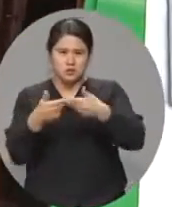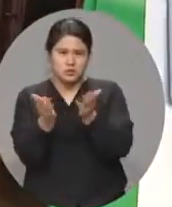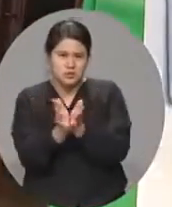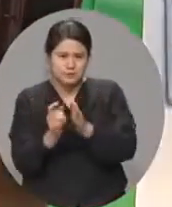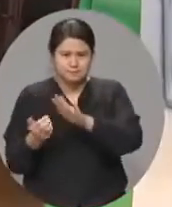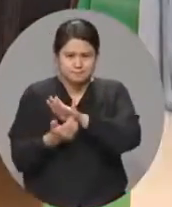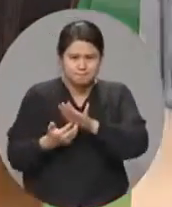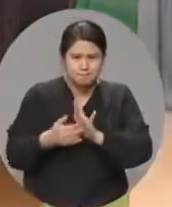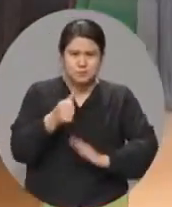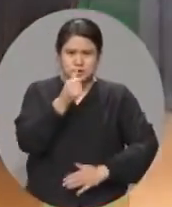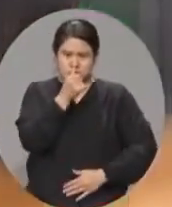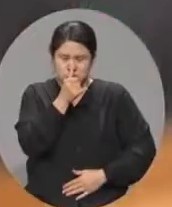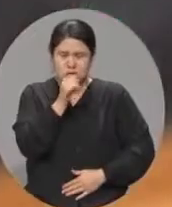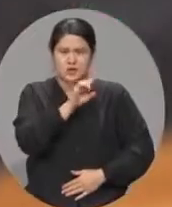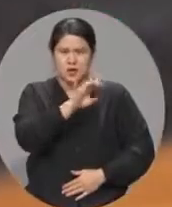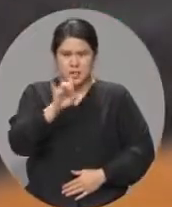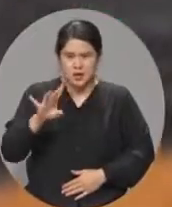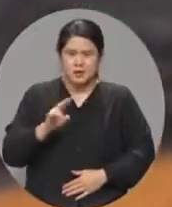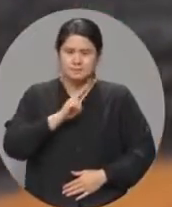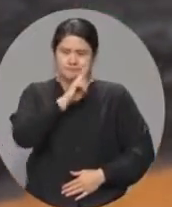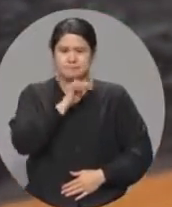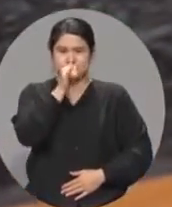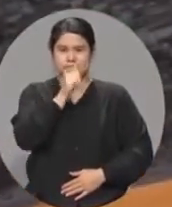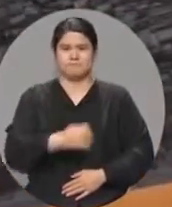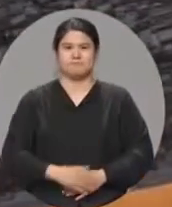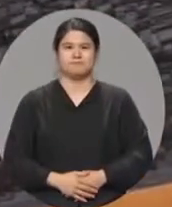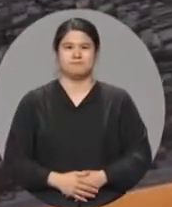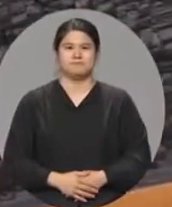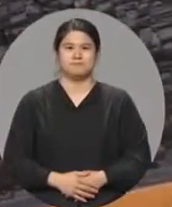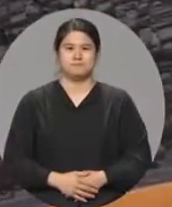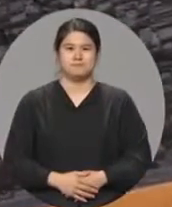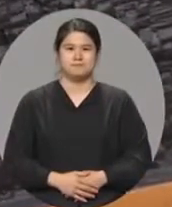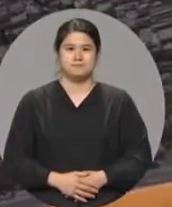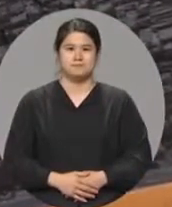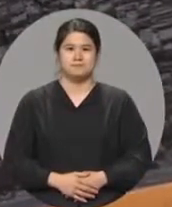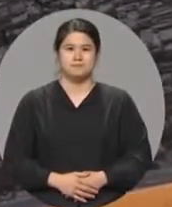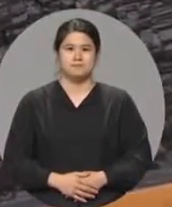셈법에 의한 것인지 각가지 추측을 낳고 있습니다. MBC 뉴스 정태우입니다.